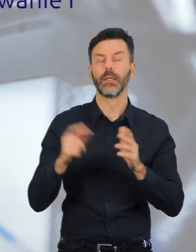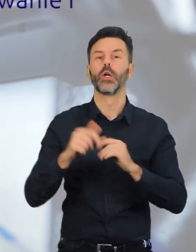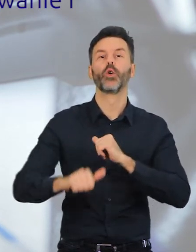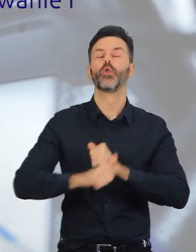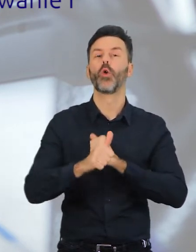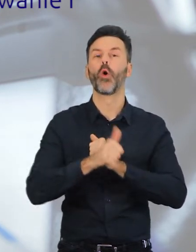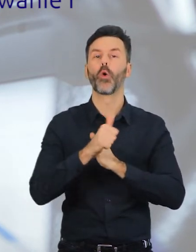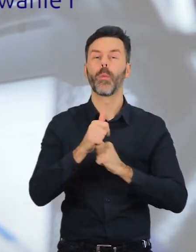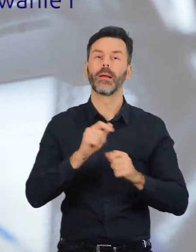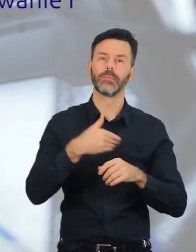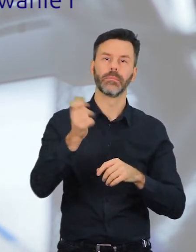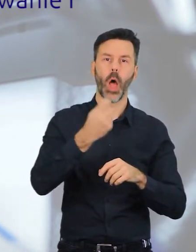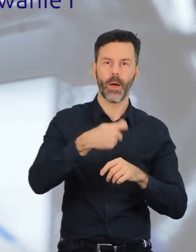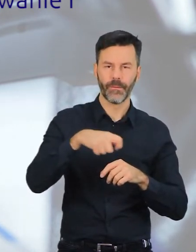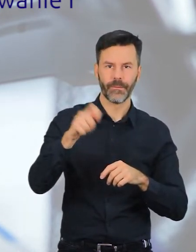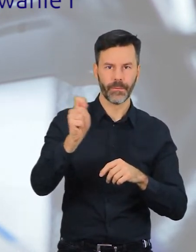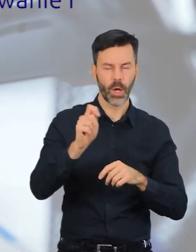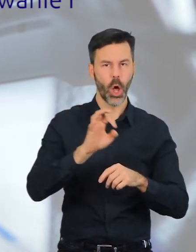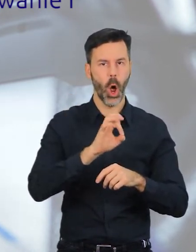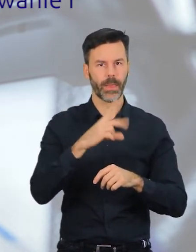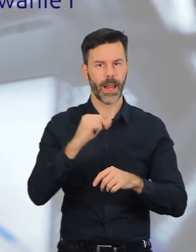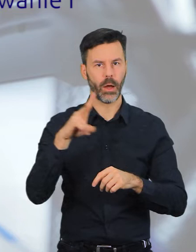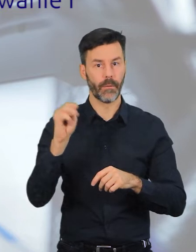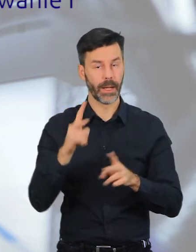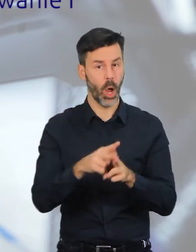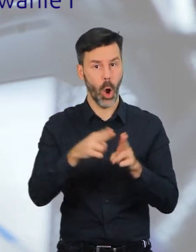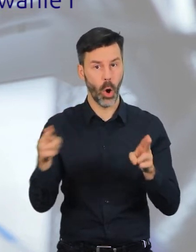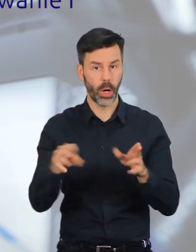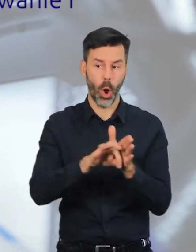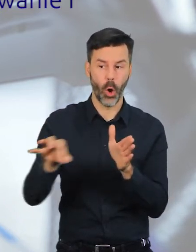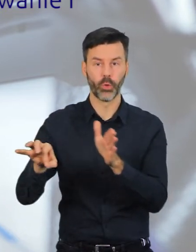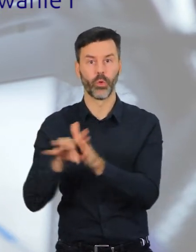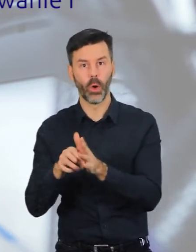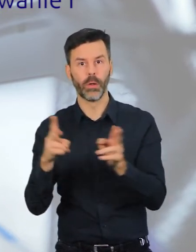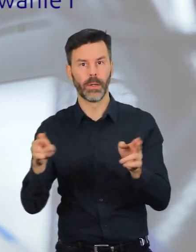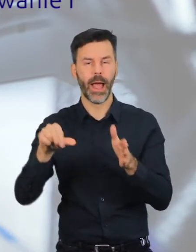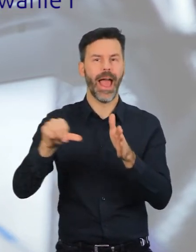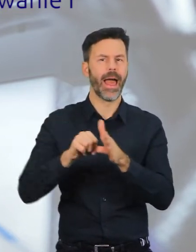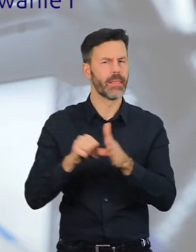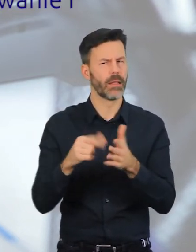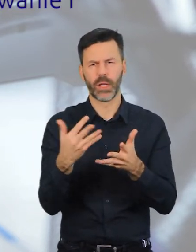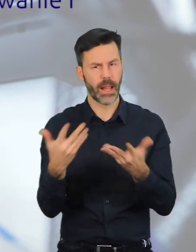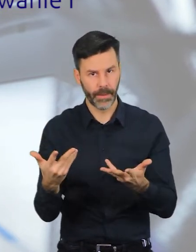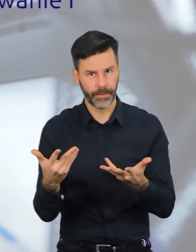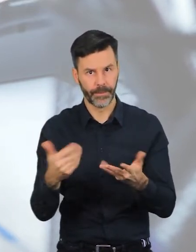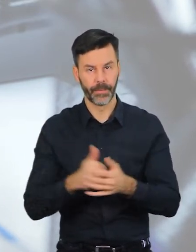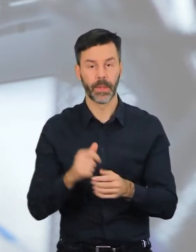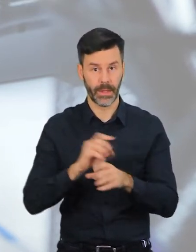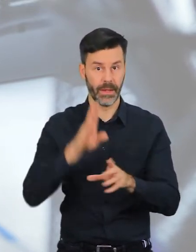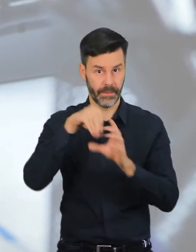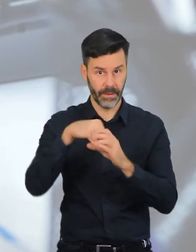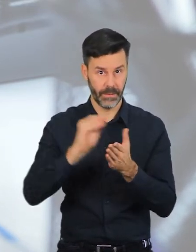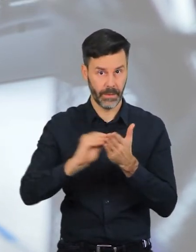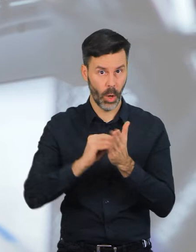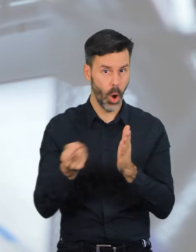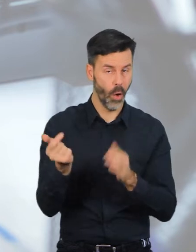oddelegowanie ze wskazaniem okresu oddelegowania i wymiaru etatu oraz zakres obowiązków w ramach projektu. W